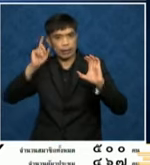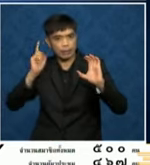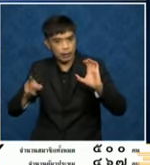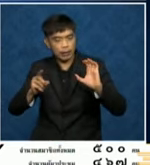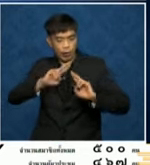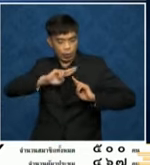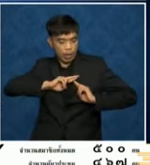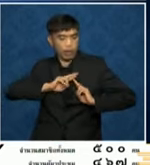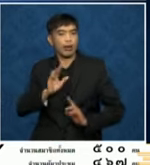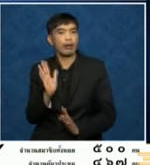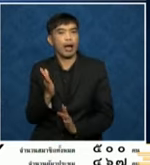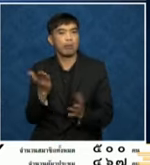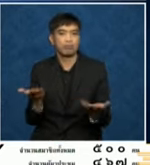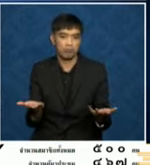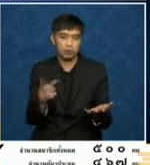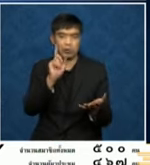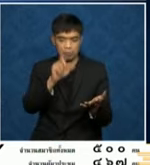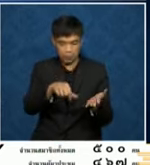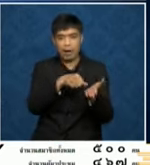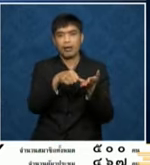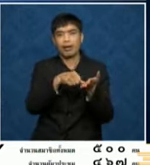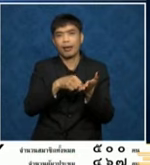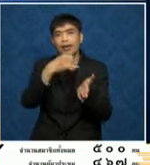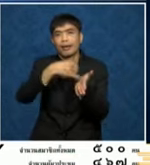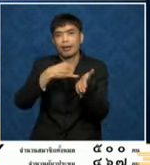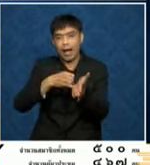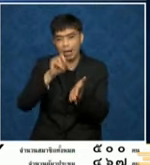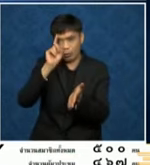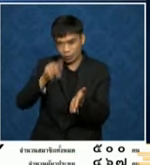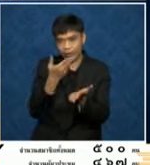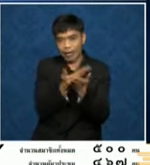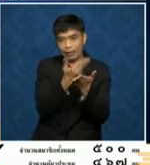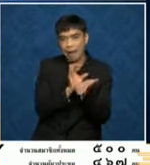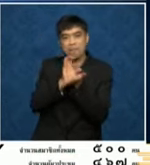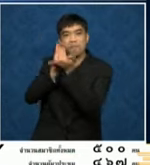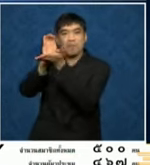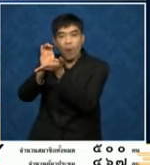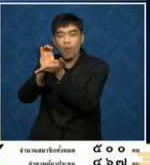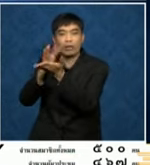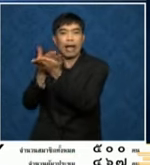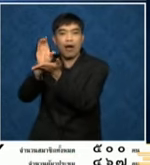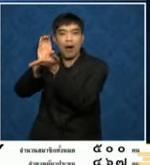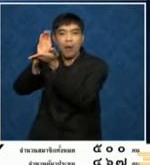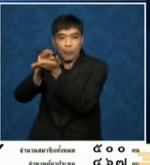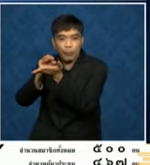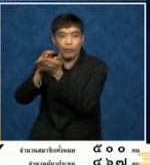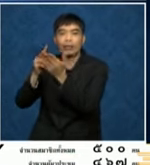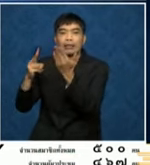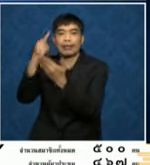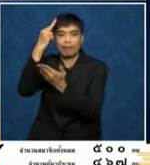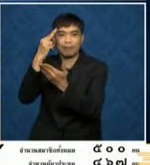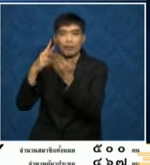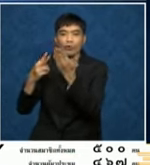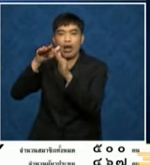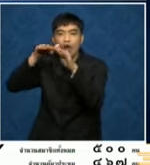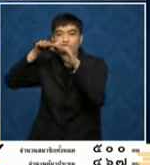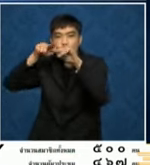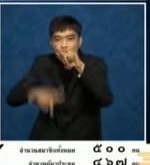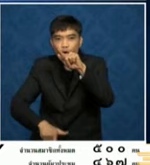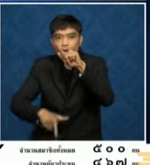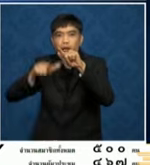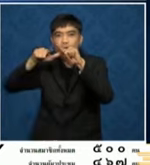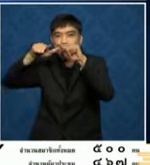คนค่ะเรื่องนี้แก้ไขได้ง่ายด้วยการแก้ไขและตัดลดงบประมาณโครงการเหล่านี้ไม่มีความจำเป็นไม่มีสิ่งใดที่หน่วยง